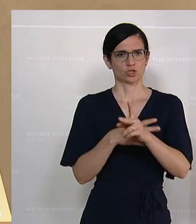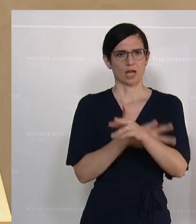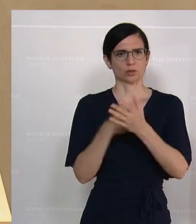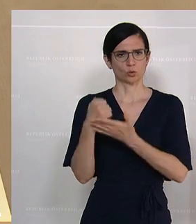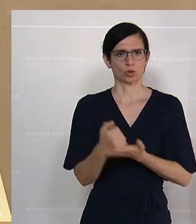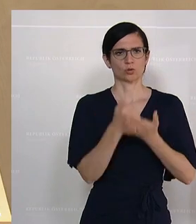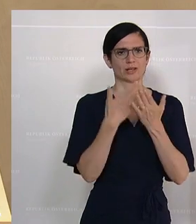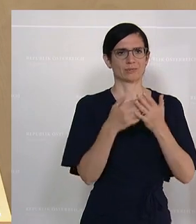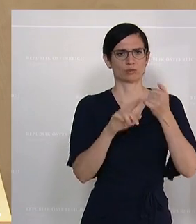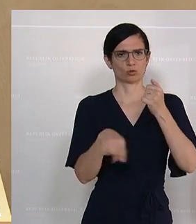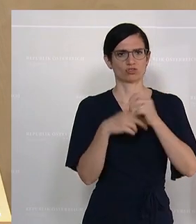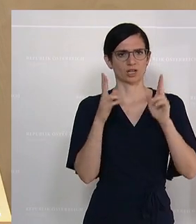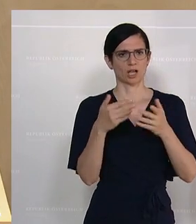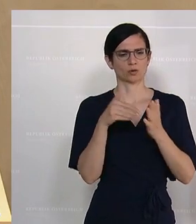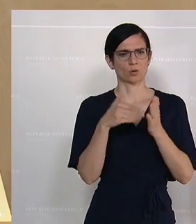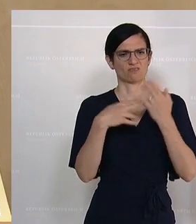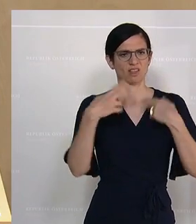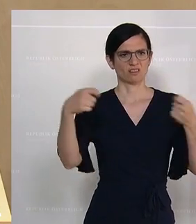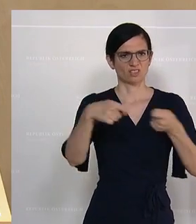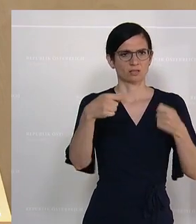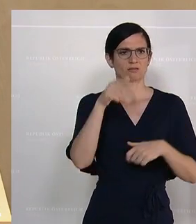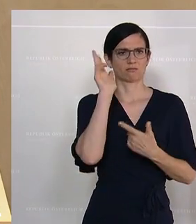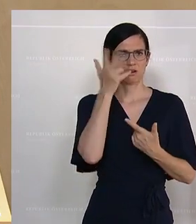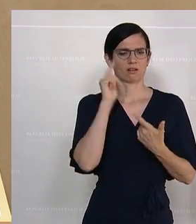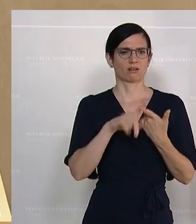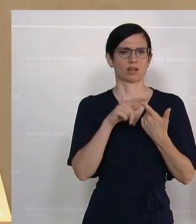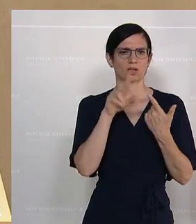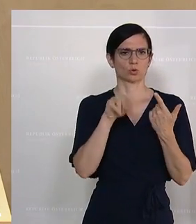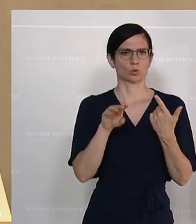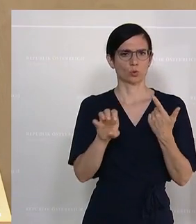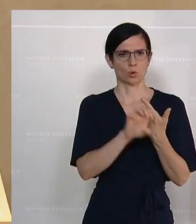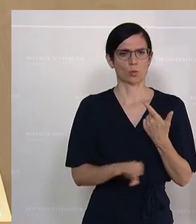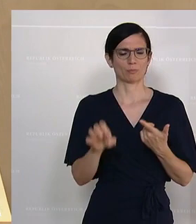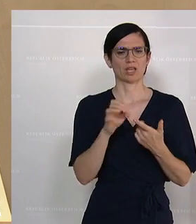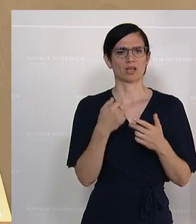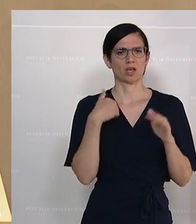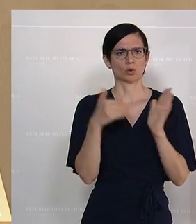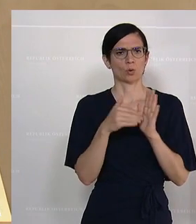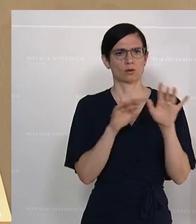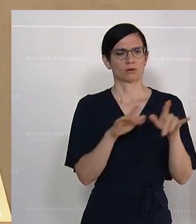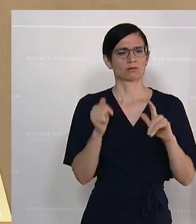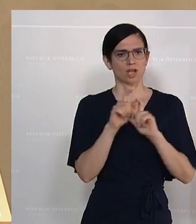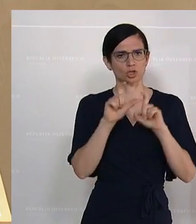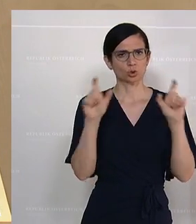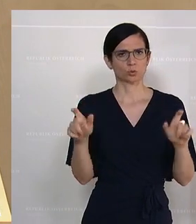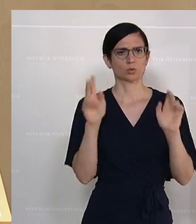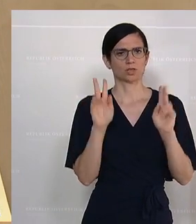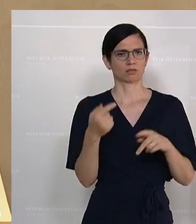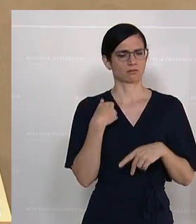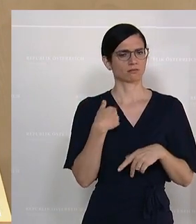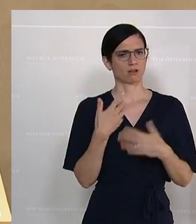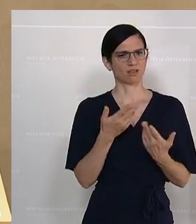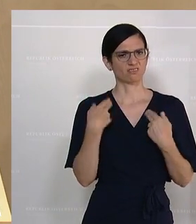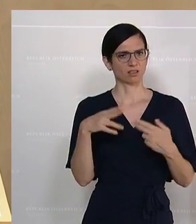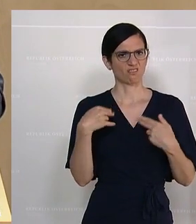budgets noch finanzieren können wie die franzosen wie die süder die südeuropäer damit sie ihren ihre schulden noch bedienen können wir